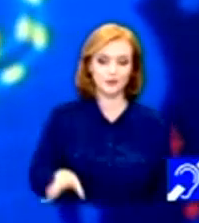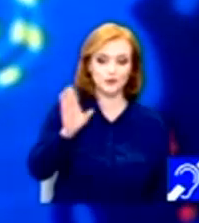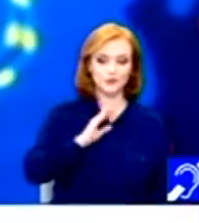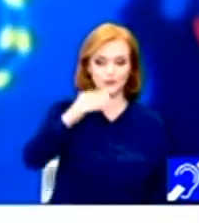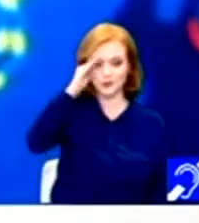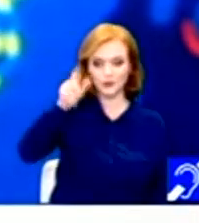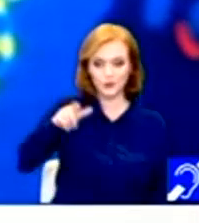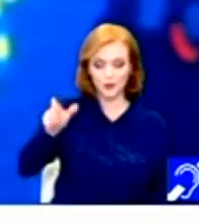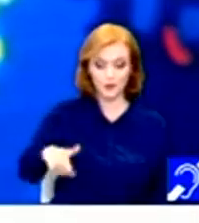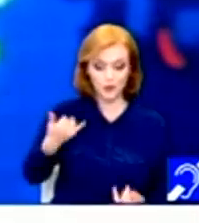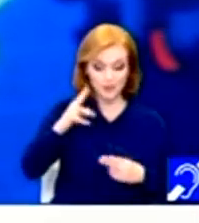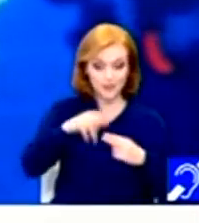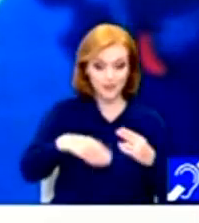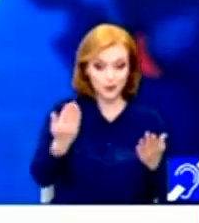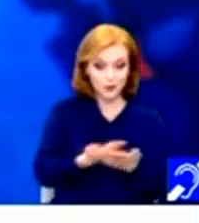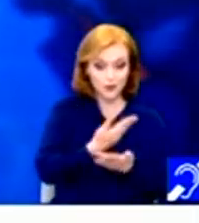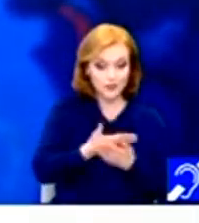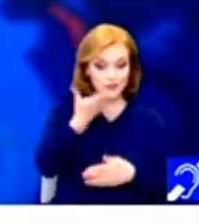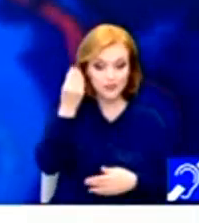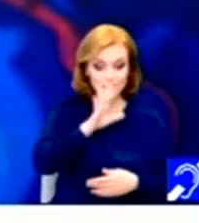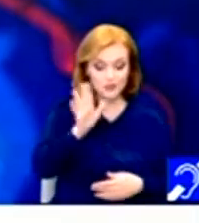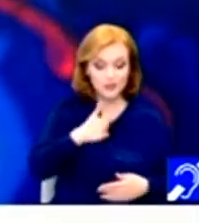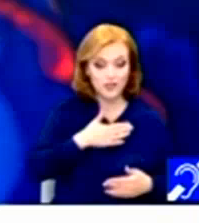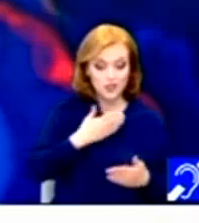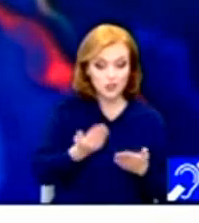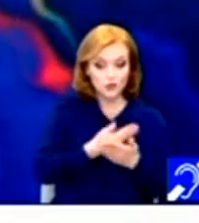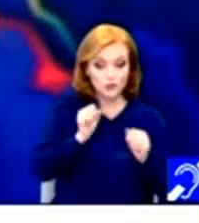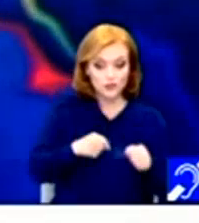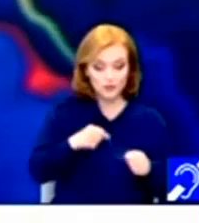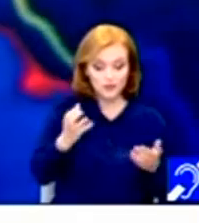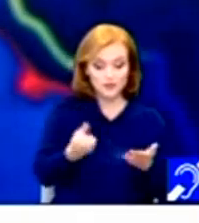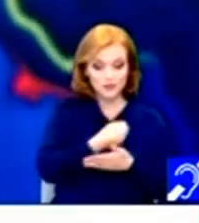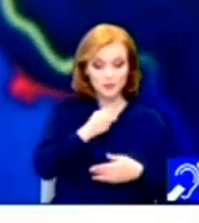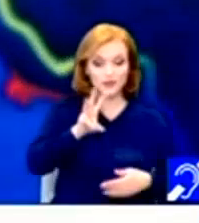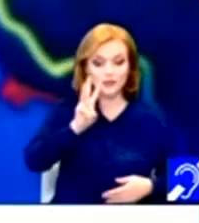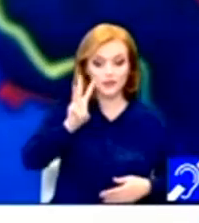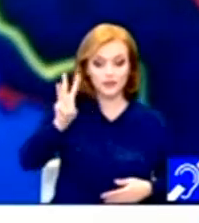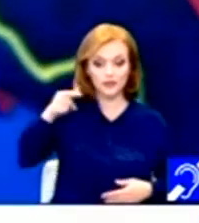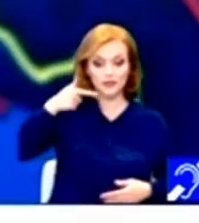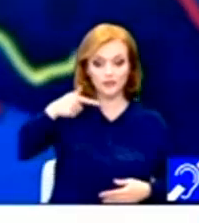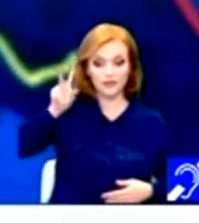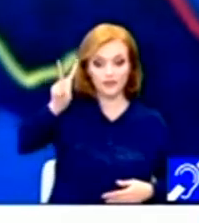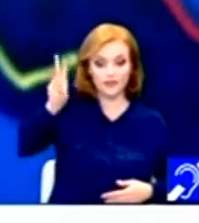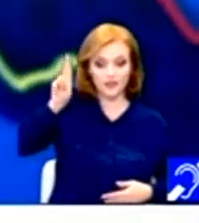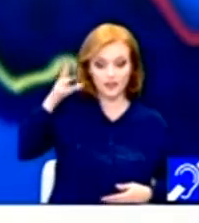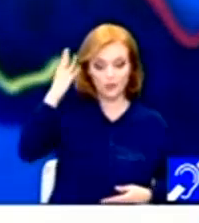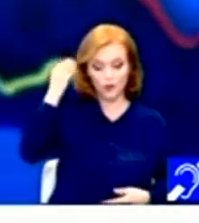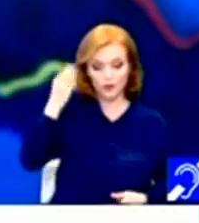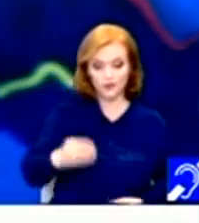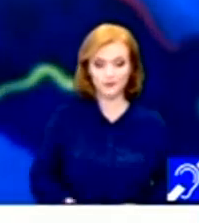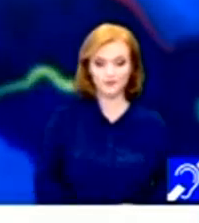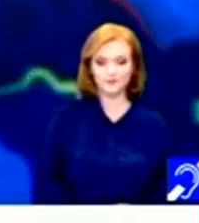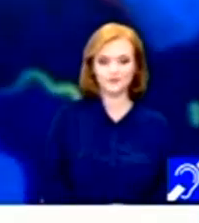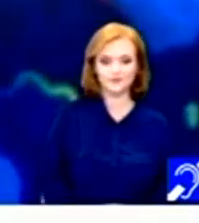Doamnelor, domnilor, telejurnalul a ajuns aici la final. Nu uitați, știrile noastre le găsiți pe site-ul tvremoldova.md sau pe pagina noastră de Facebook,